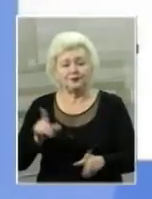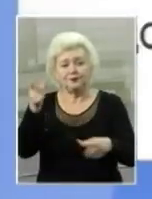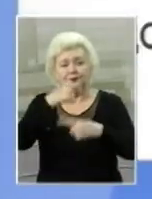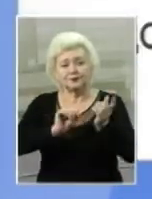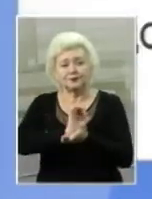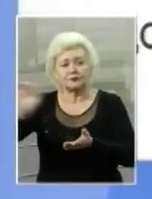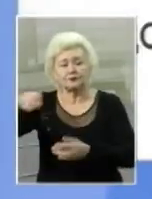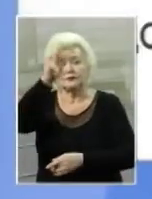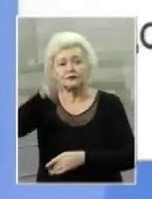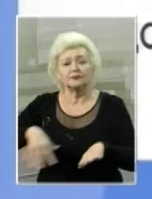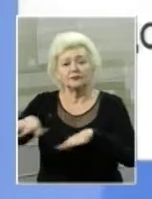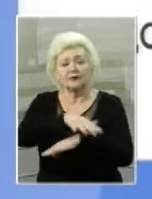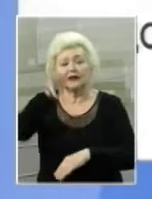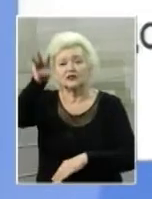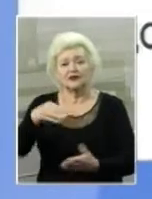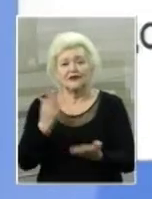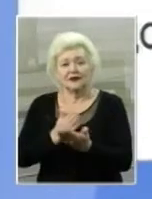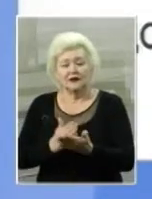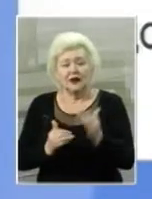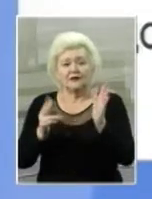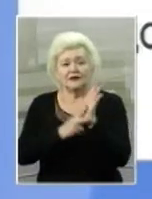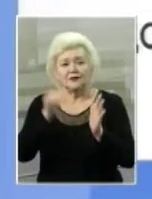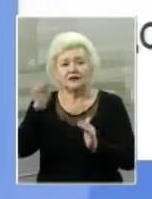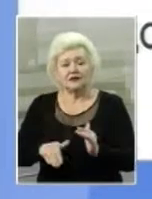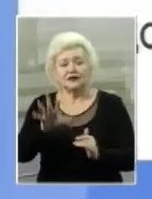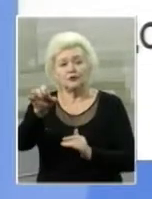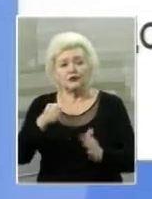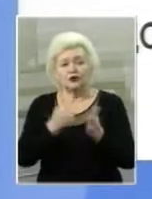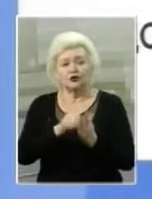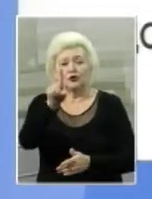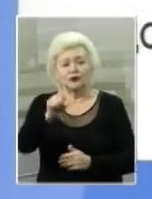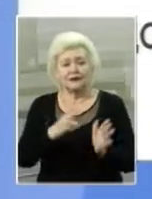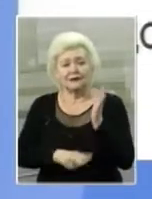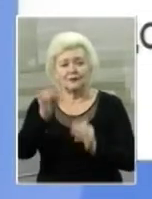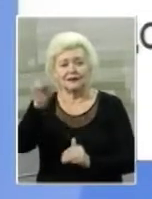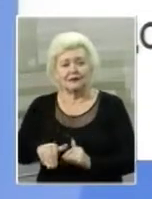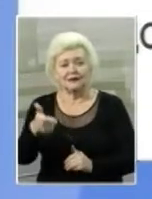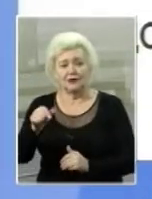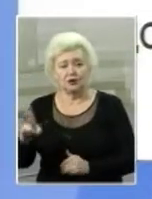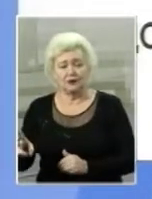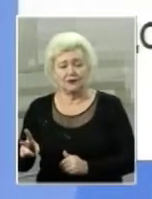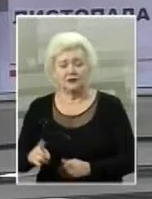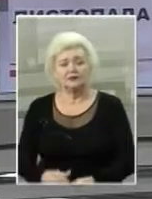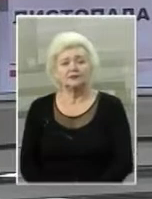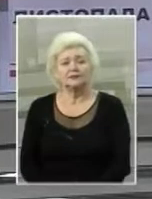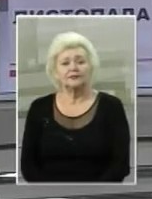на штраф-майданчики. Штраф становитиме від 8500 до 170 тисяч гривень.